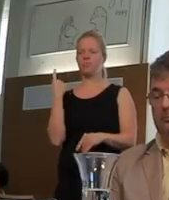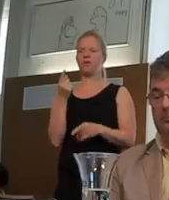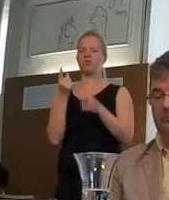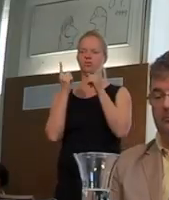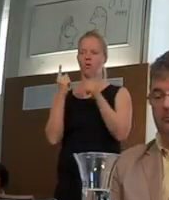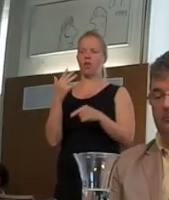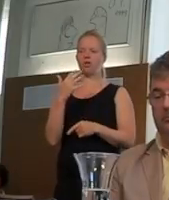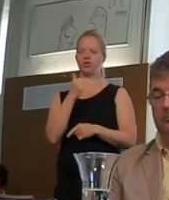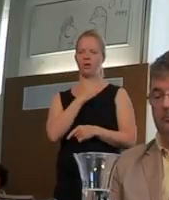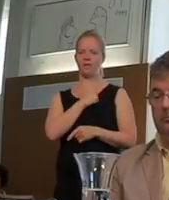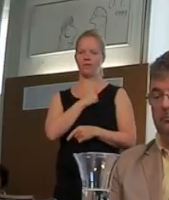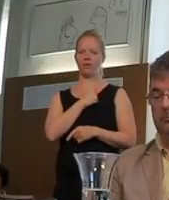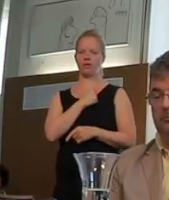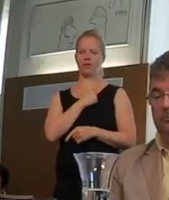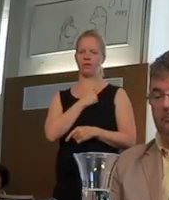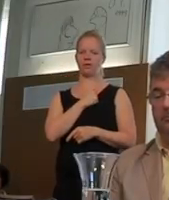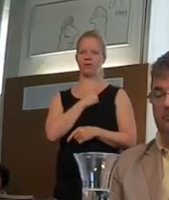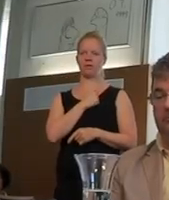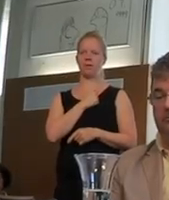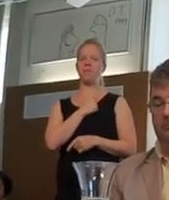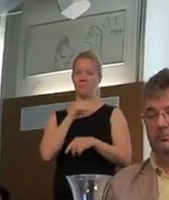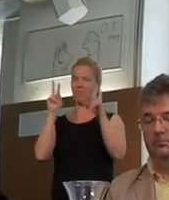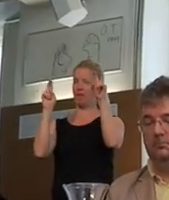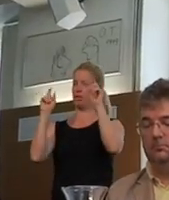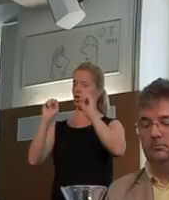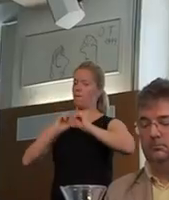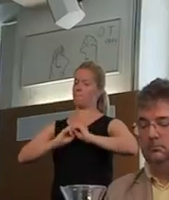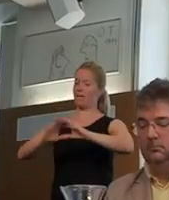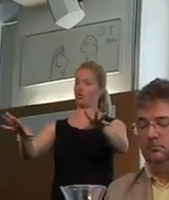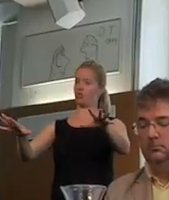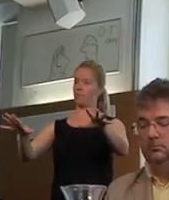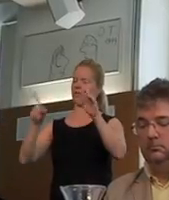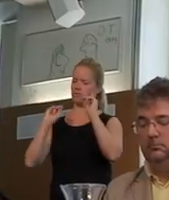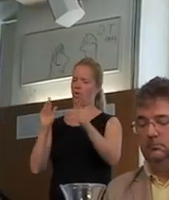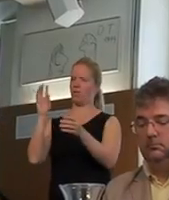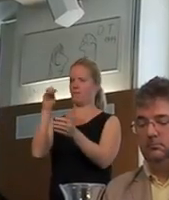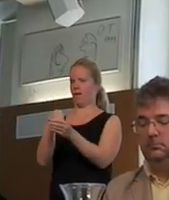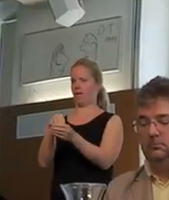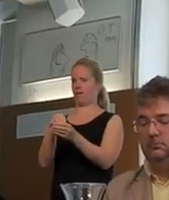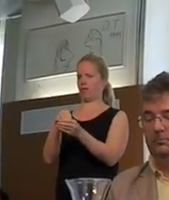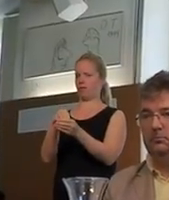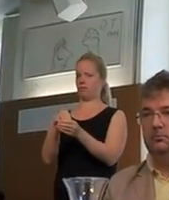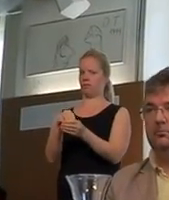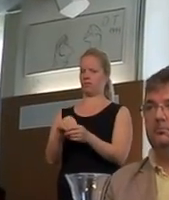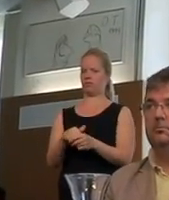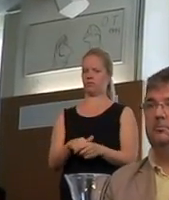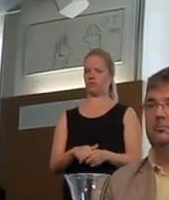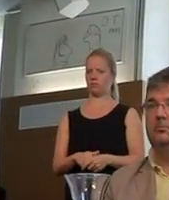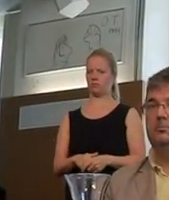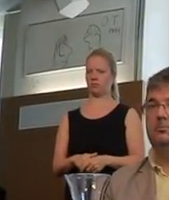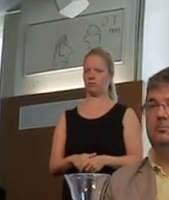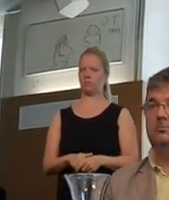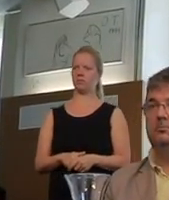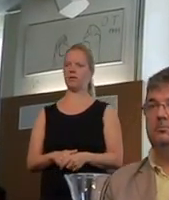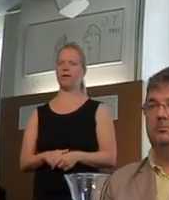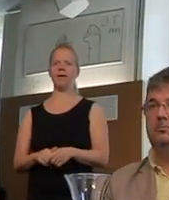im Mainstream, in der Mainstream-Diskussion auch ankommt, weil verändern wird sich tatsächlich auch nur